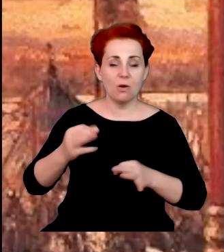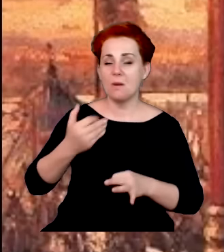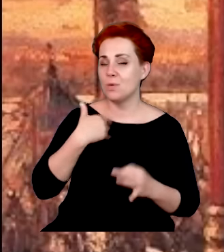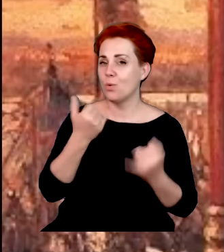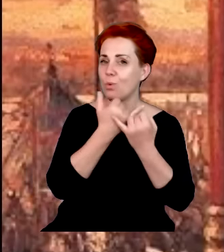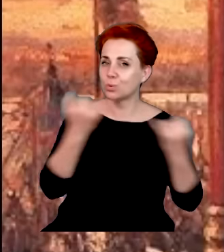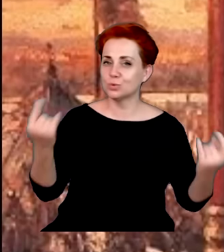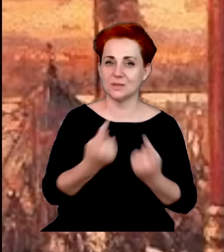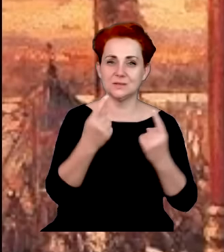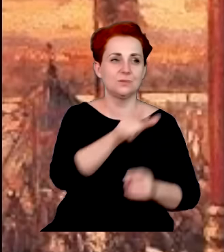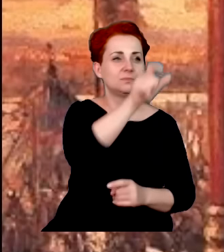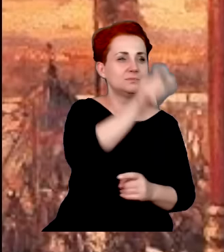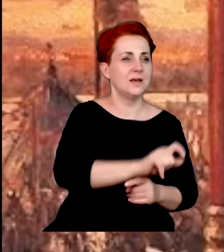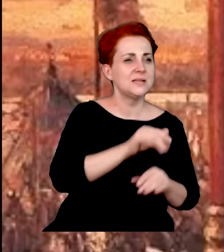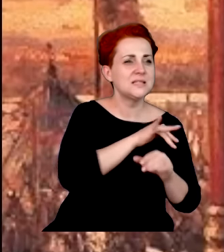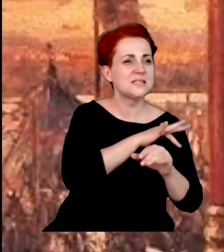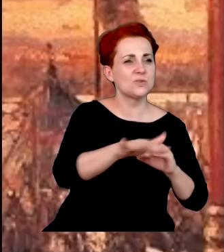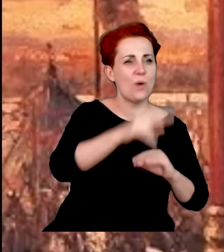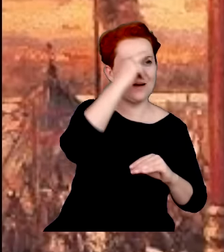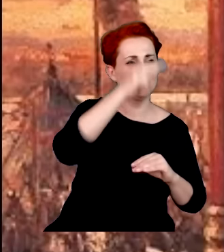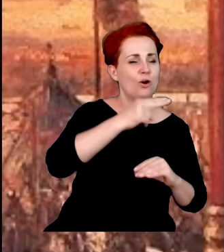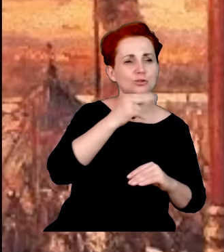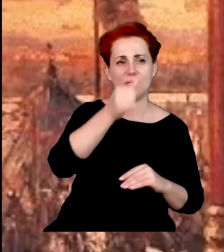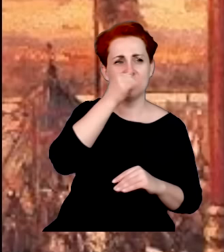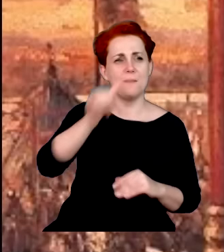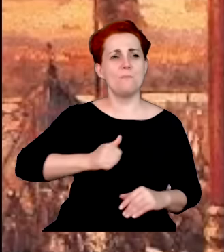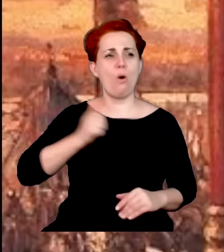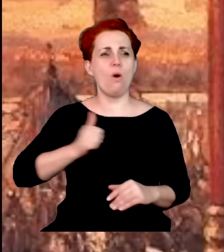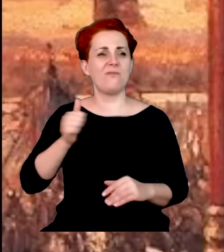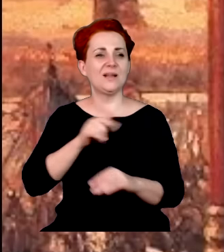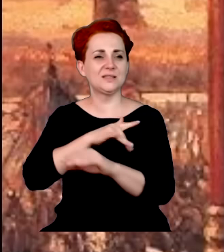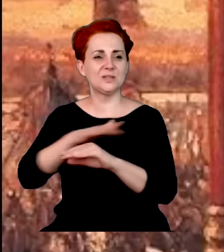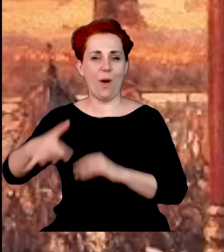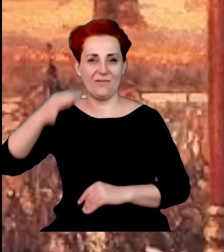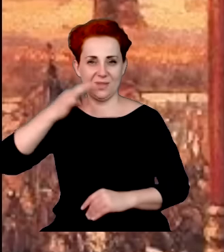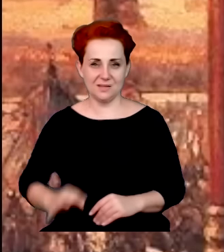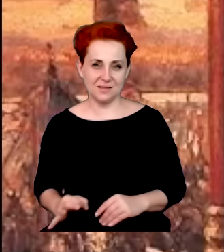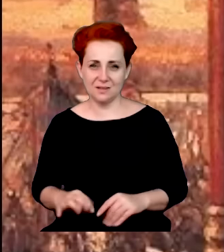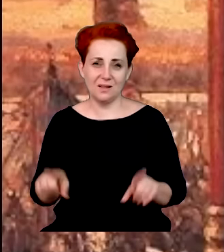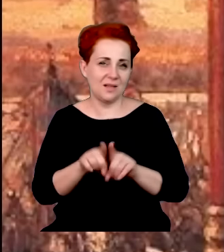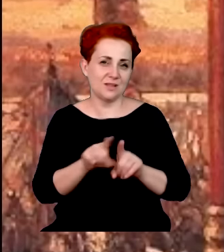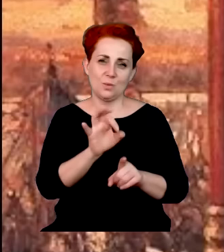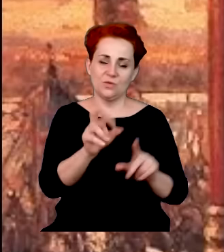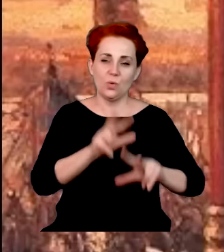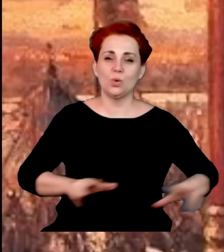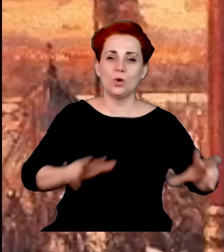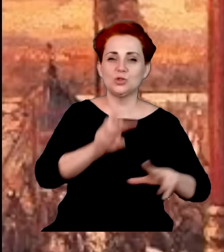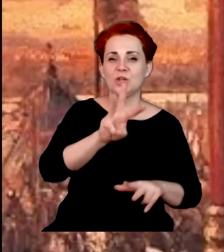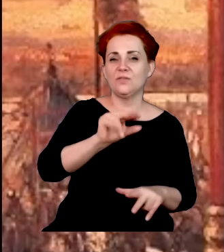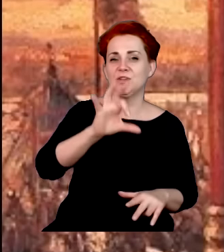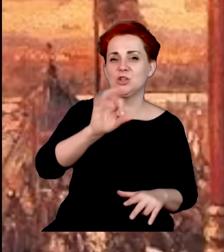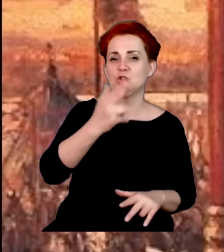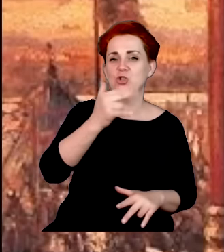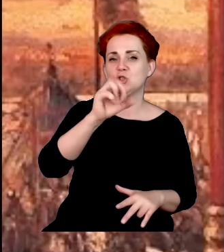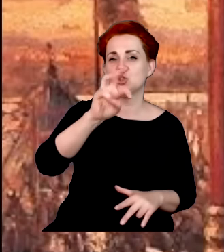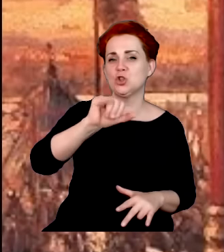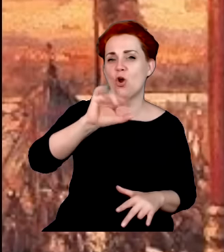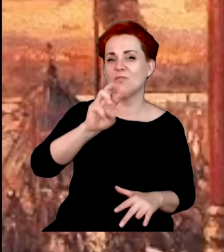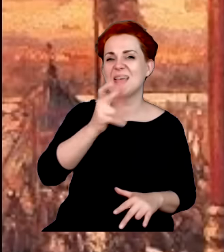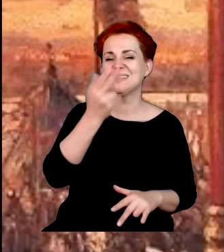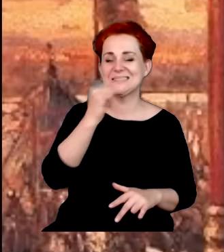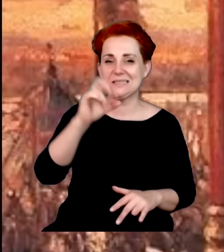wybitny ojciec nie mógł się pochwalić równie wybitnym potomkiem. Nie inaczej było w rodzinie Wiśniowieckich. Kniaz Jarema, wojewoda